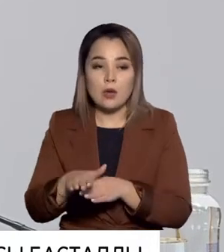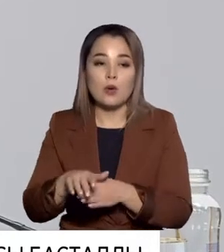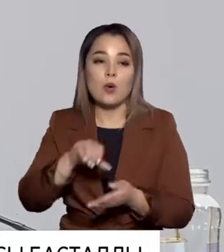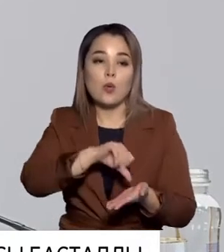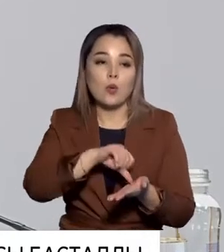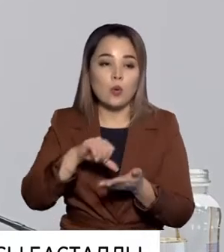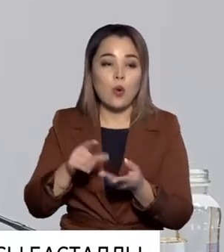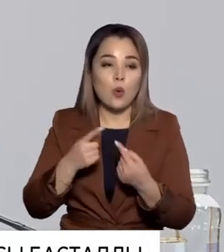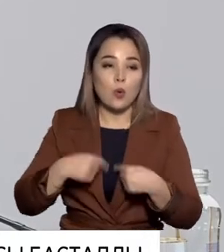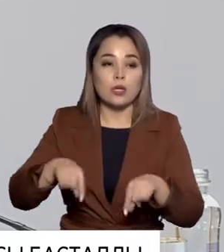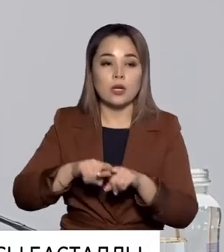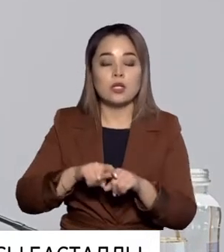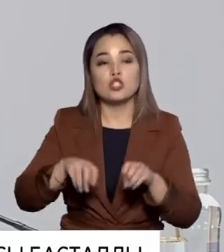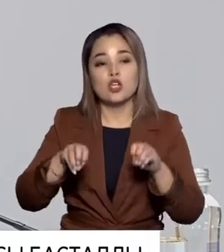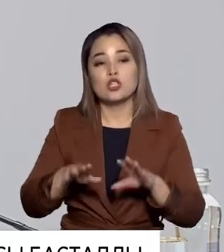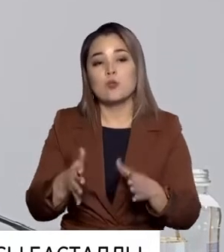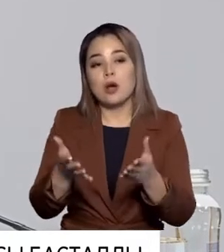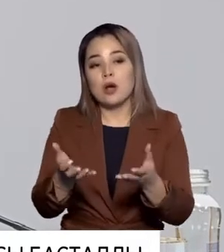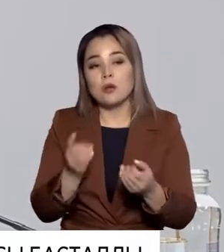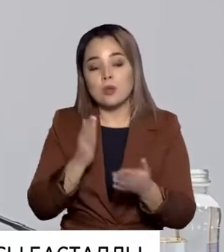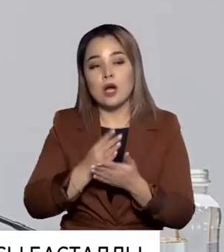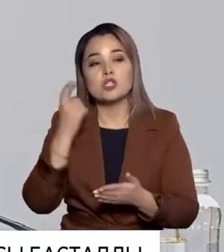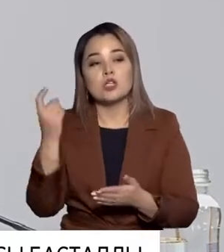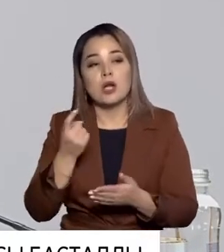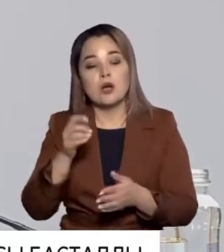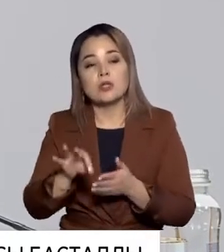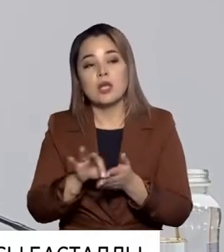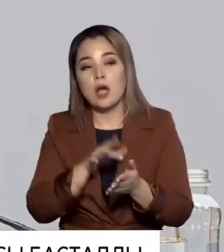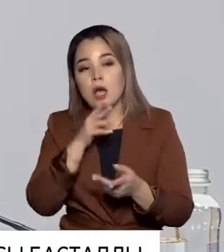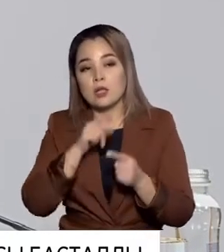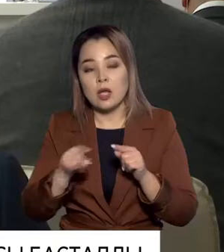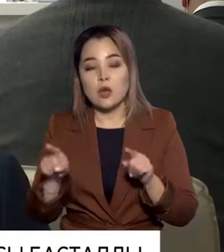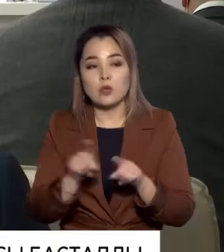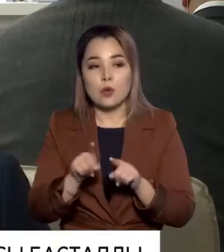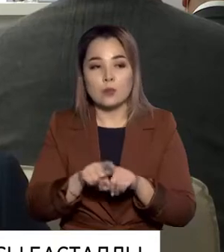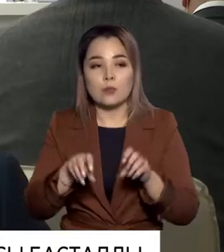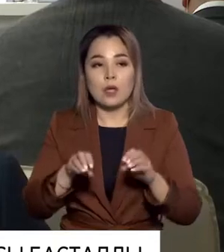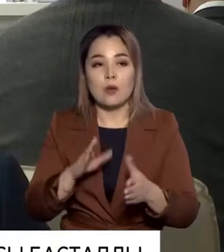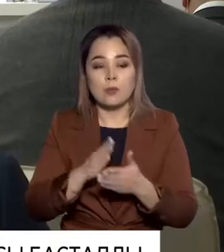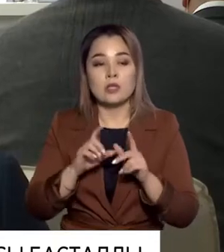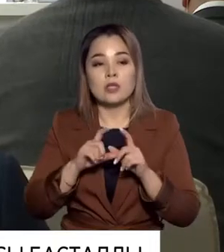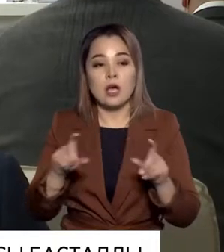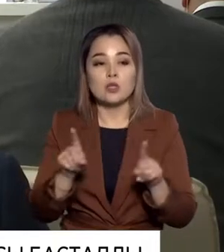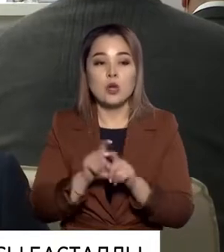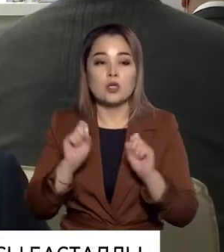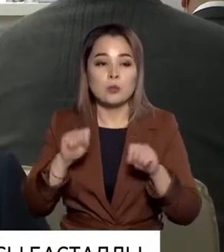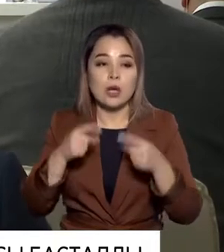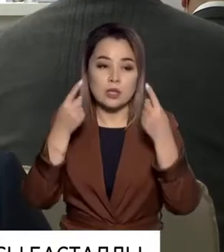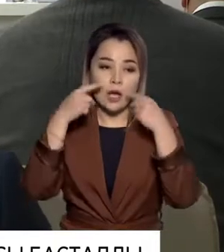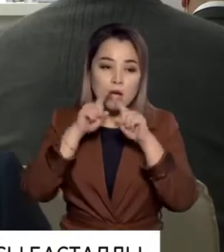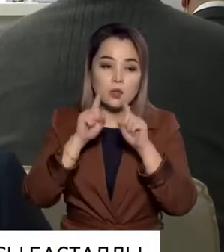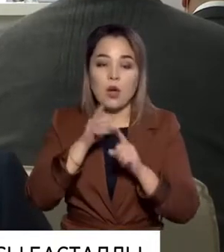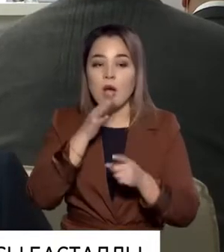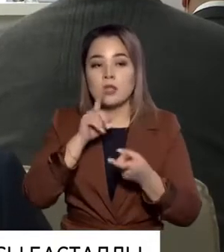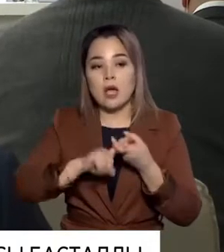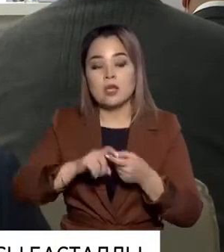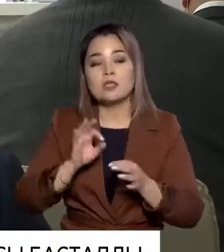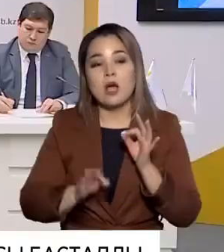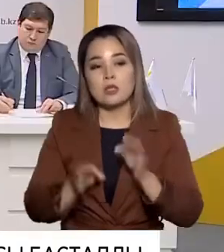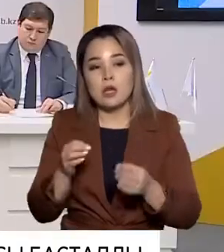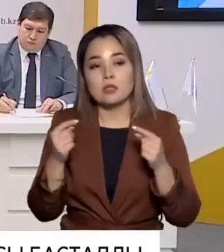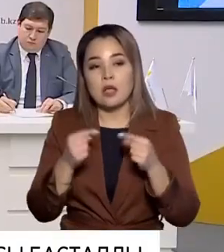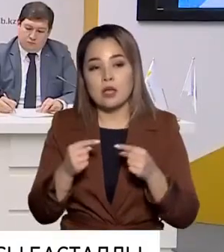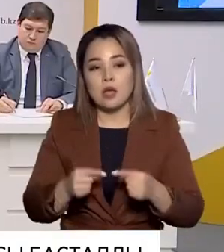өкілетті органдардан шешім қабылдау шаралары тез арада тамамланды. Нысанның технологиялық мүмкіндігі заманауи стандарттарға сай.